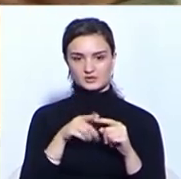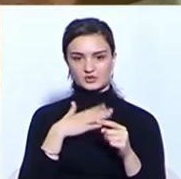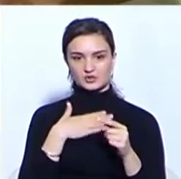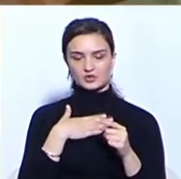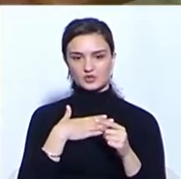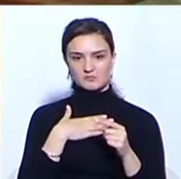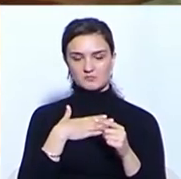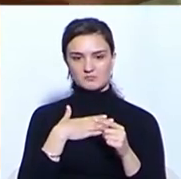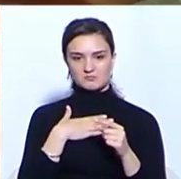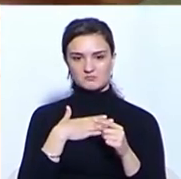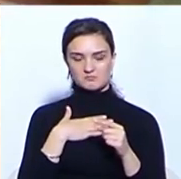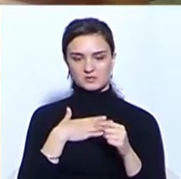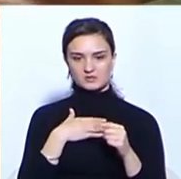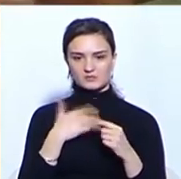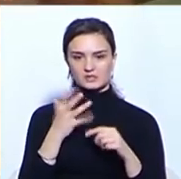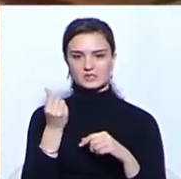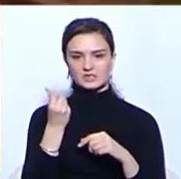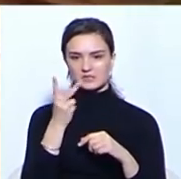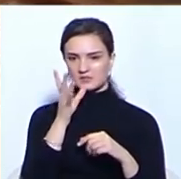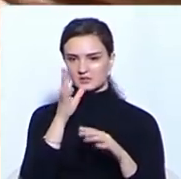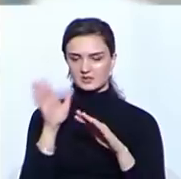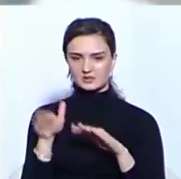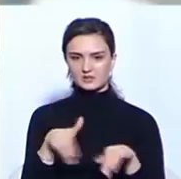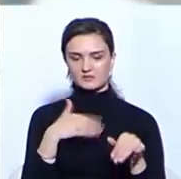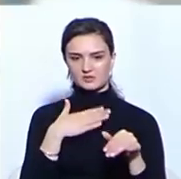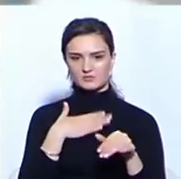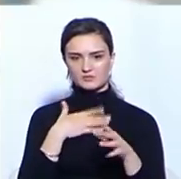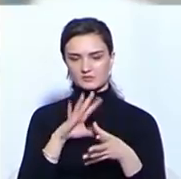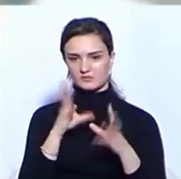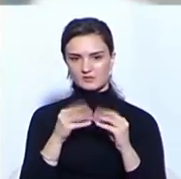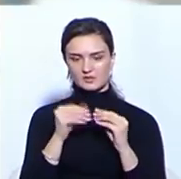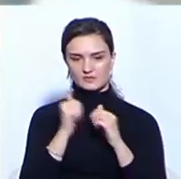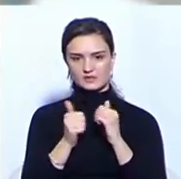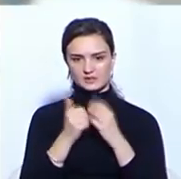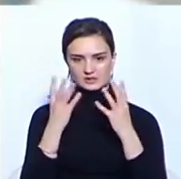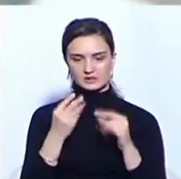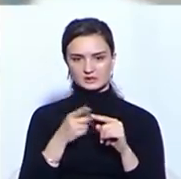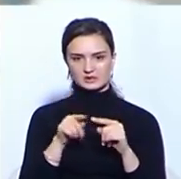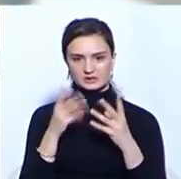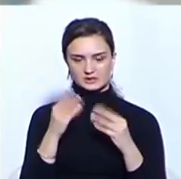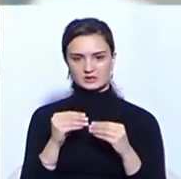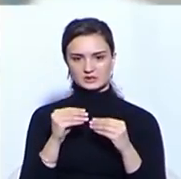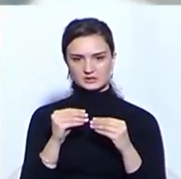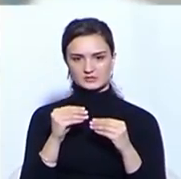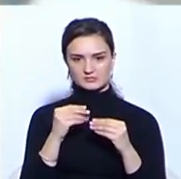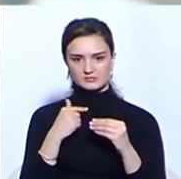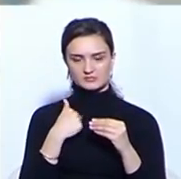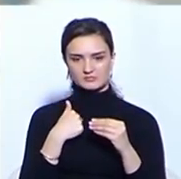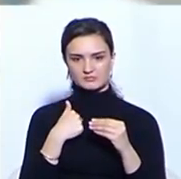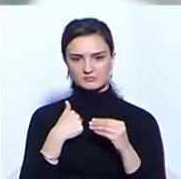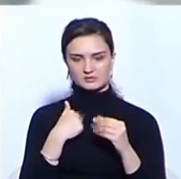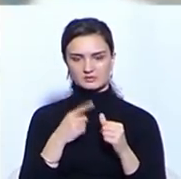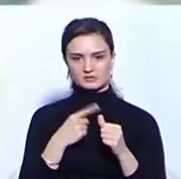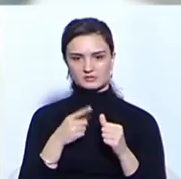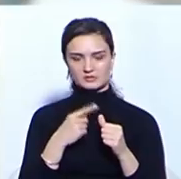დიაგნოზიდან გასული არის უკვე 13 წელიწადი. ჩემთვის მაგალითად ყველა დღე არის ის დღე, რომ შეიძლება დღის ბოლოს მე არ ვიცხოვრო.